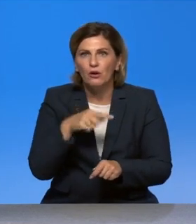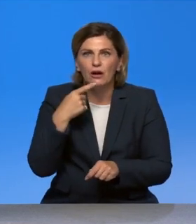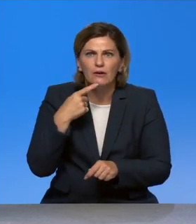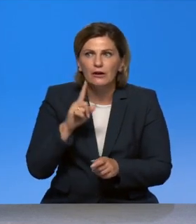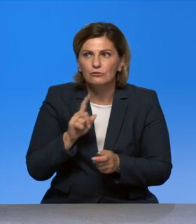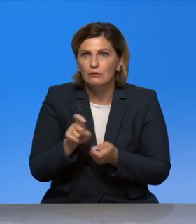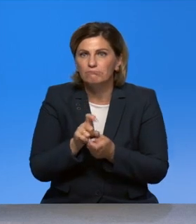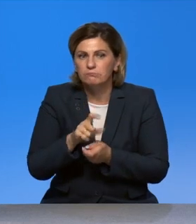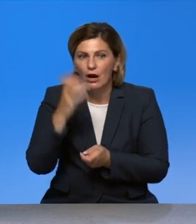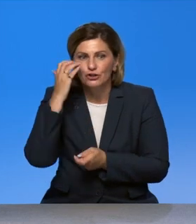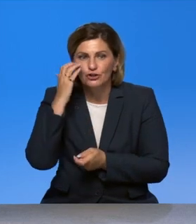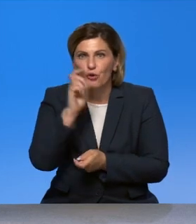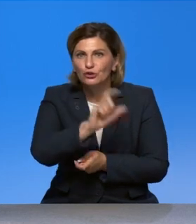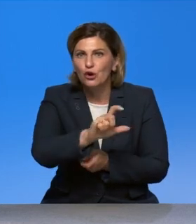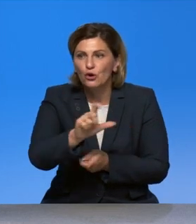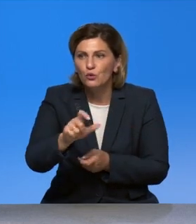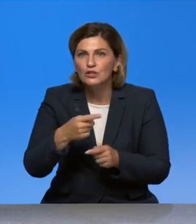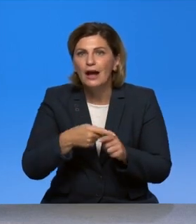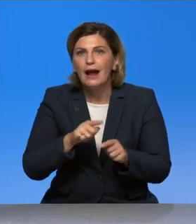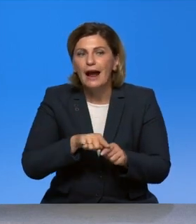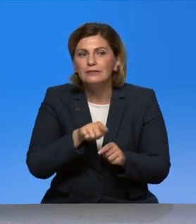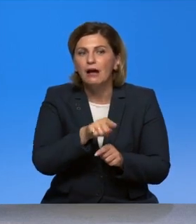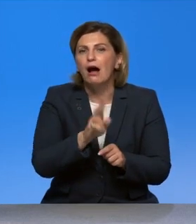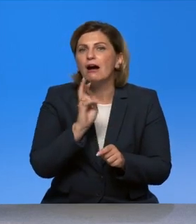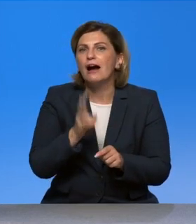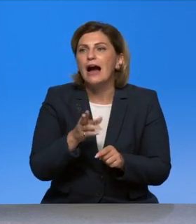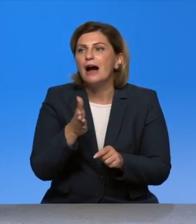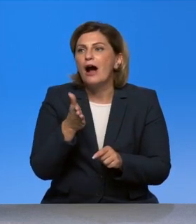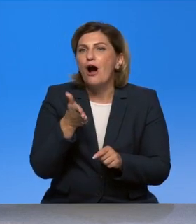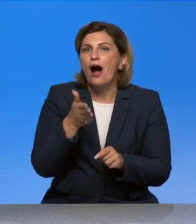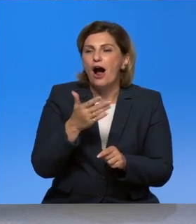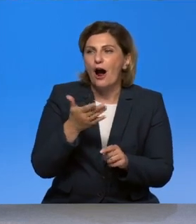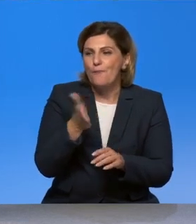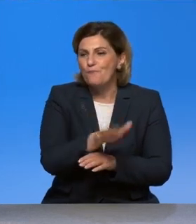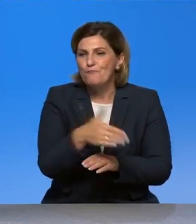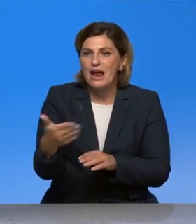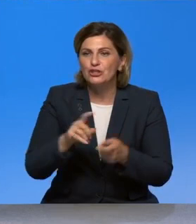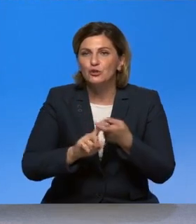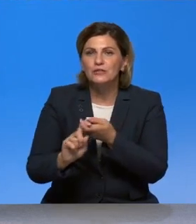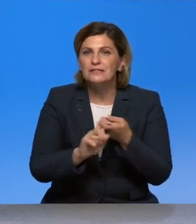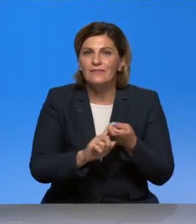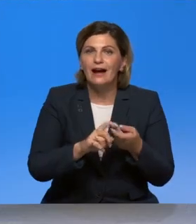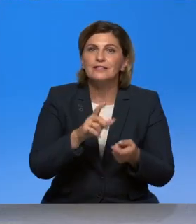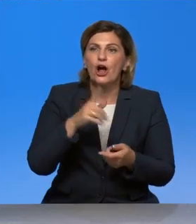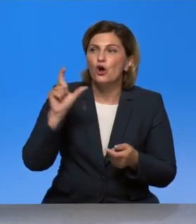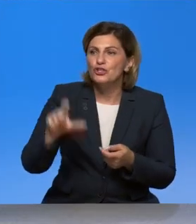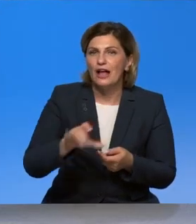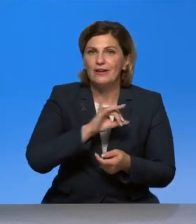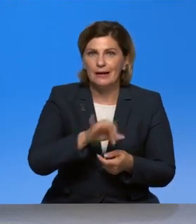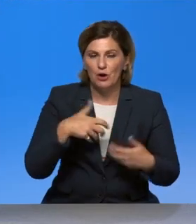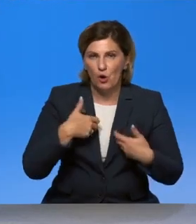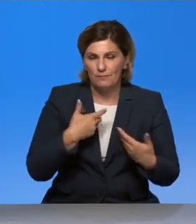темнокожее население является промежуточным звеном между обезьяной и человеком. И были собственно, такие... учитель, да, Миклух Маклай придерживался примерно такой точки